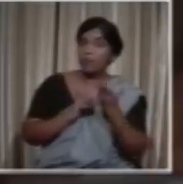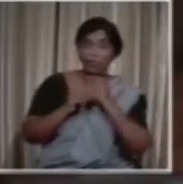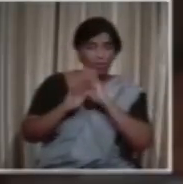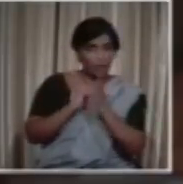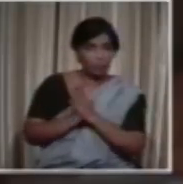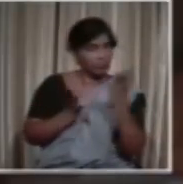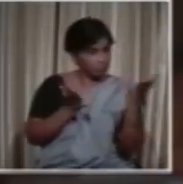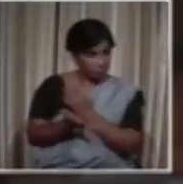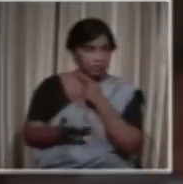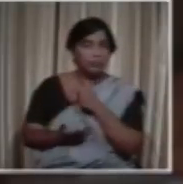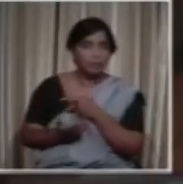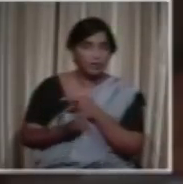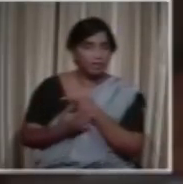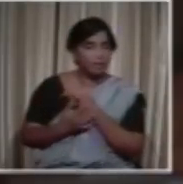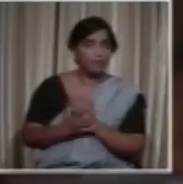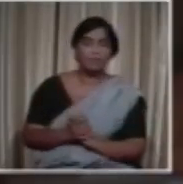අය කරගන්නවද